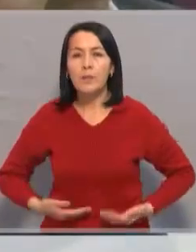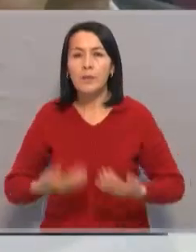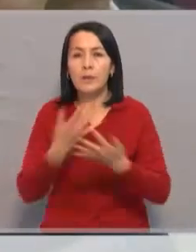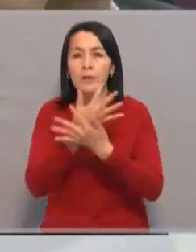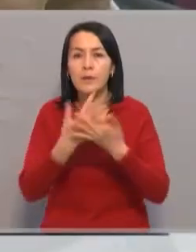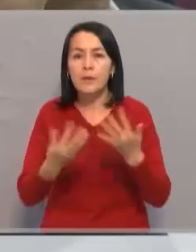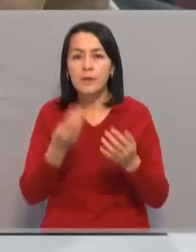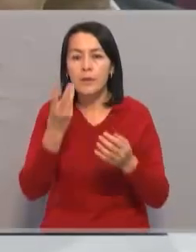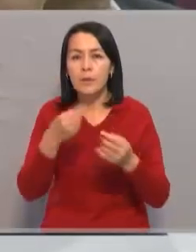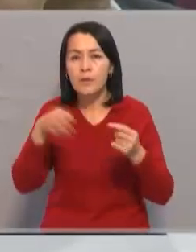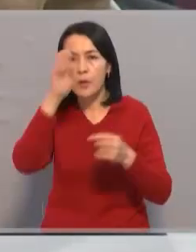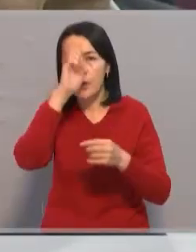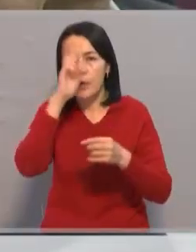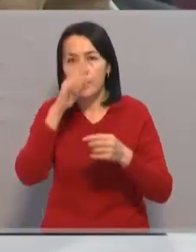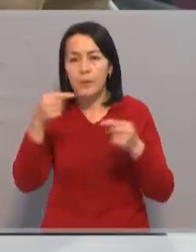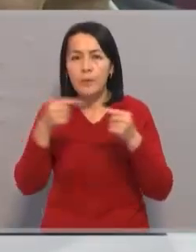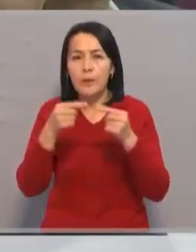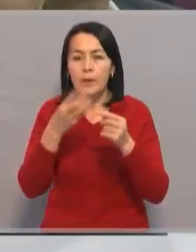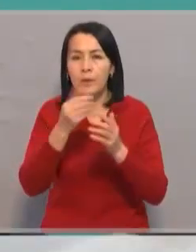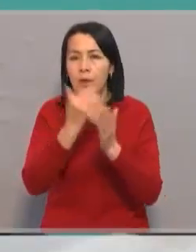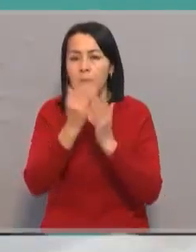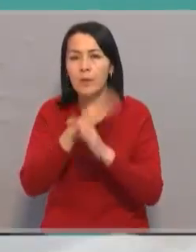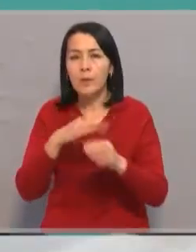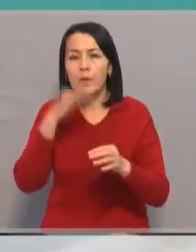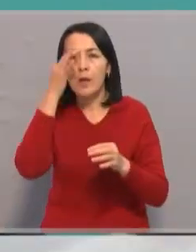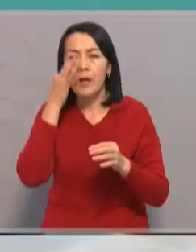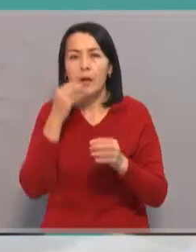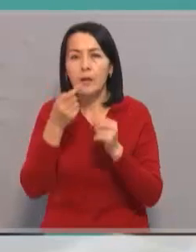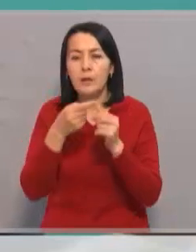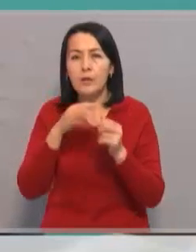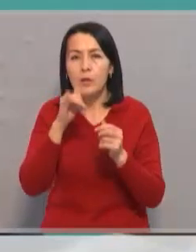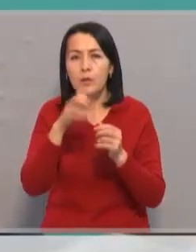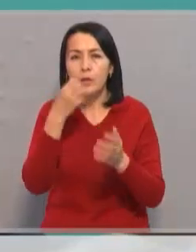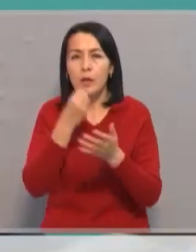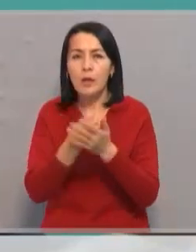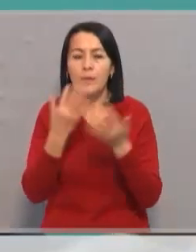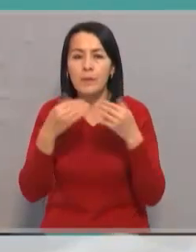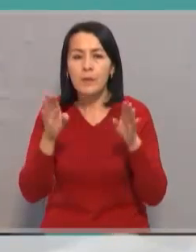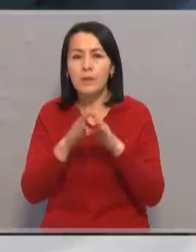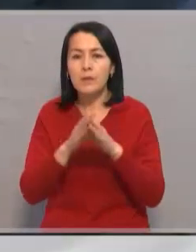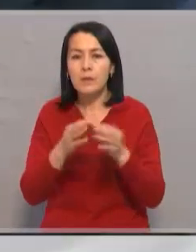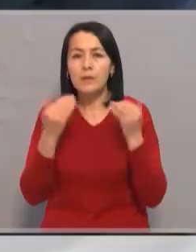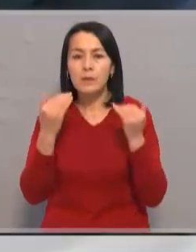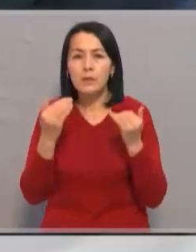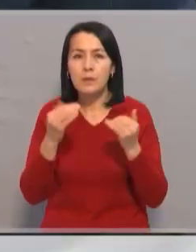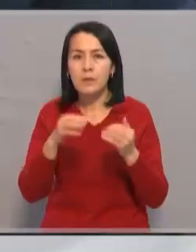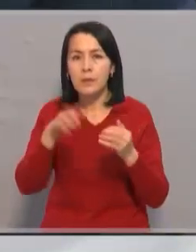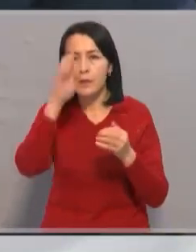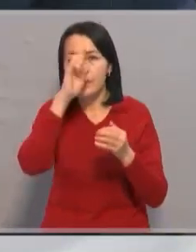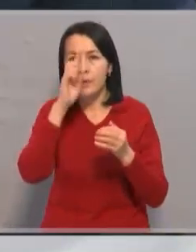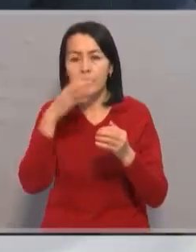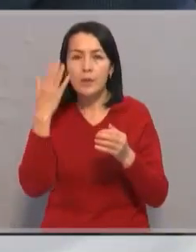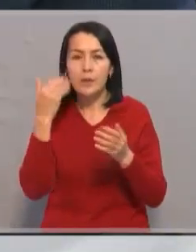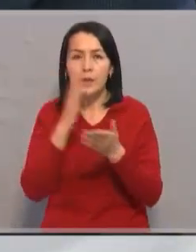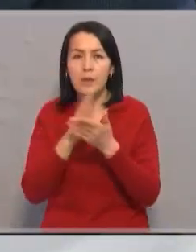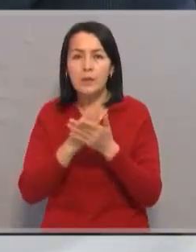өнімдердің бағасын үкімет белгілеген межеден асырмау керек. Қант, картоп, ұн секілді тауарлардың қымбаттауы халықтың наразылығын тудырады. Ал үкімет берген жеңілдік